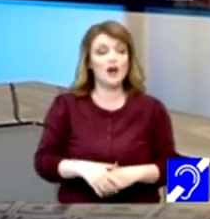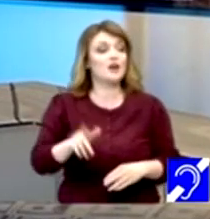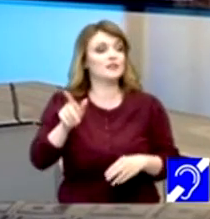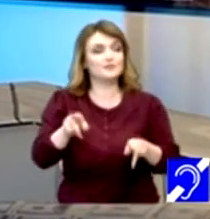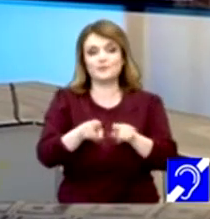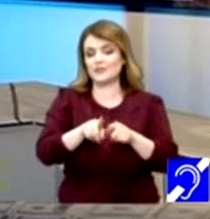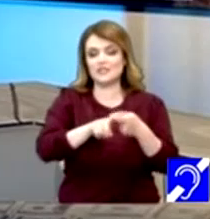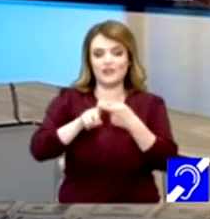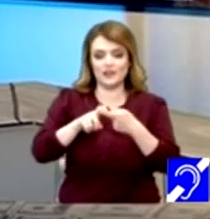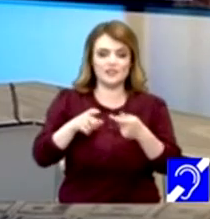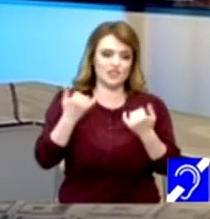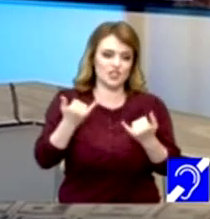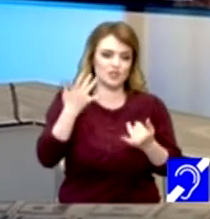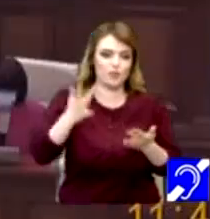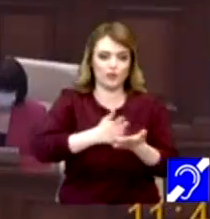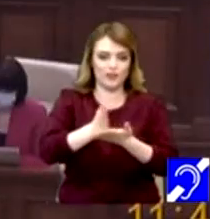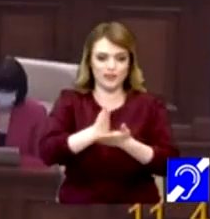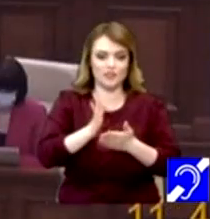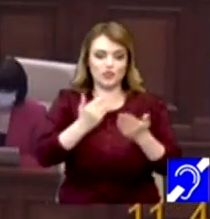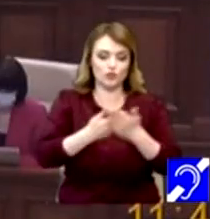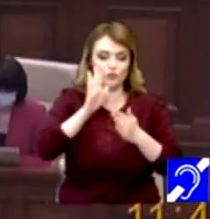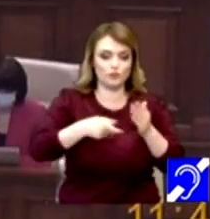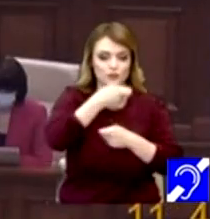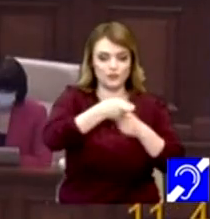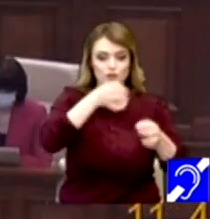la Curtea Constituțională.